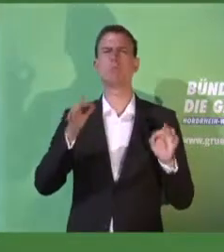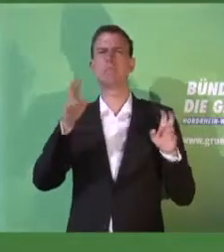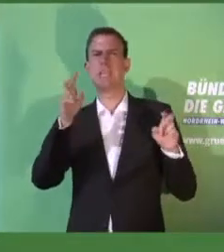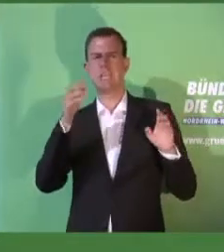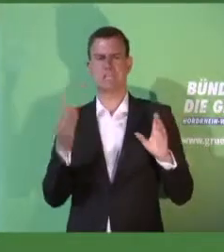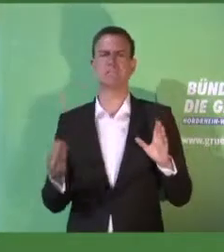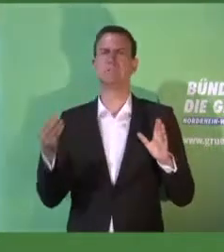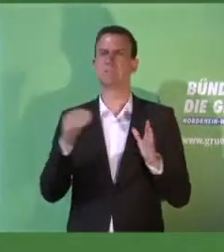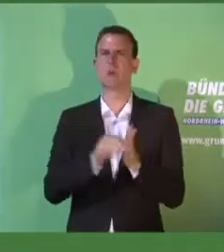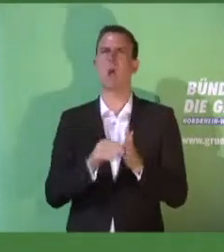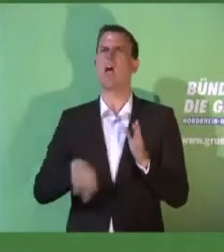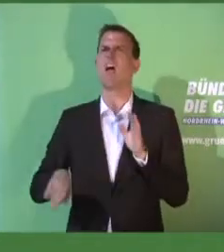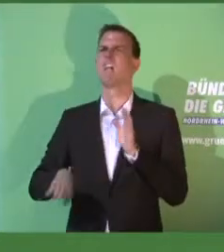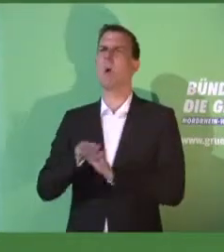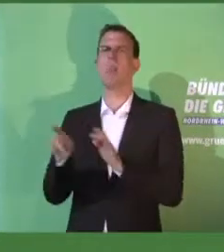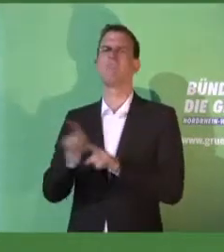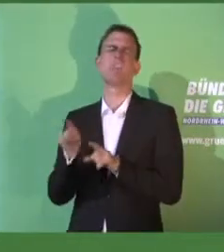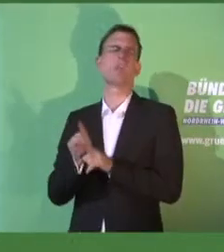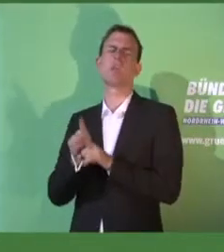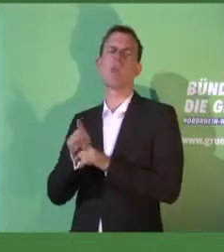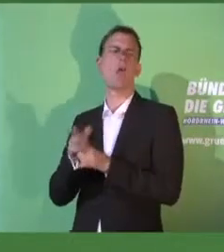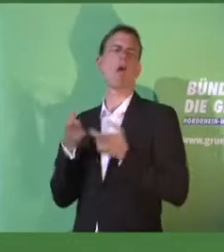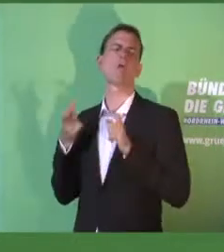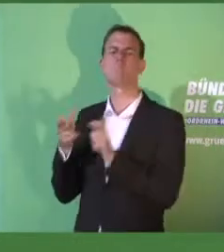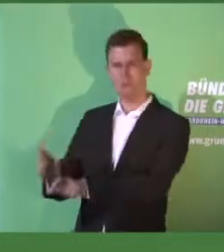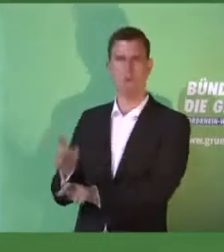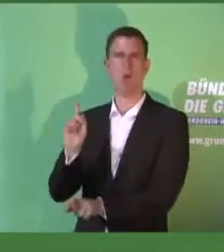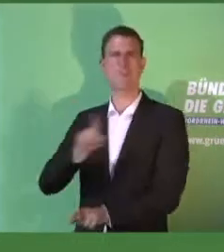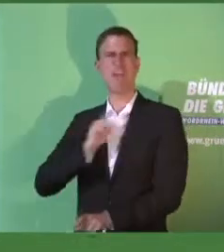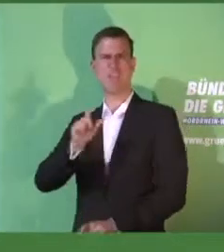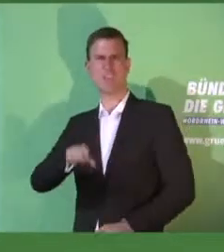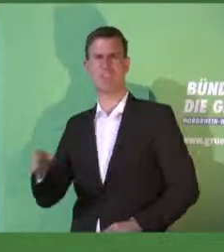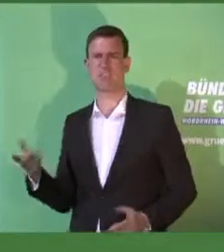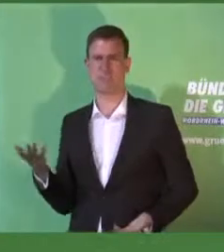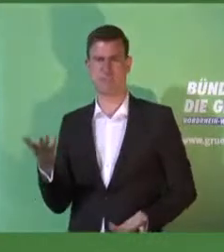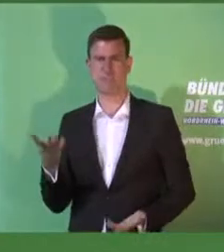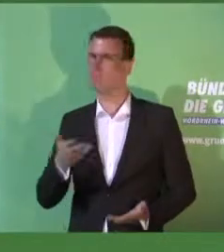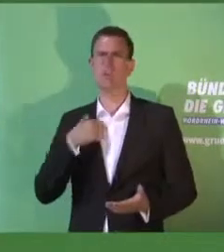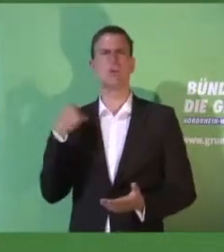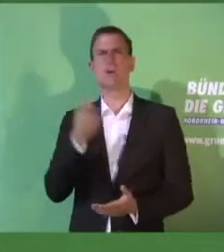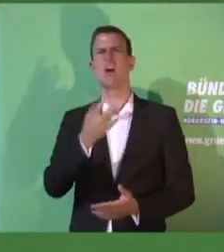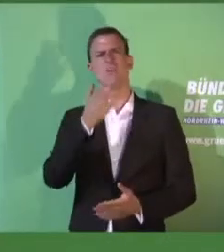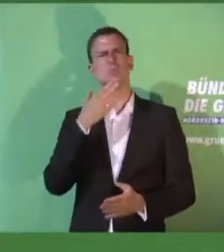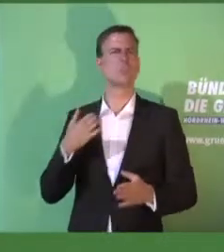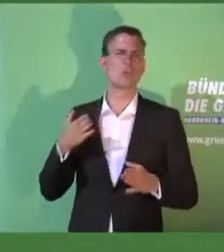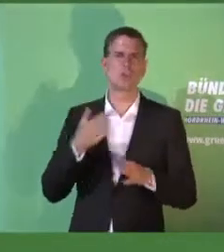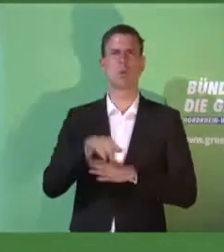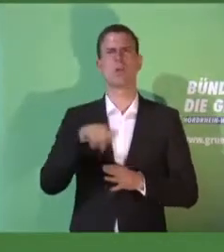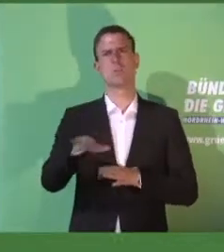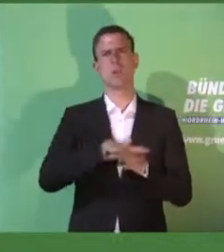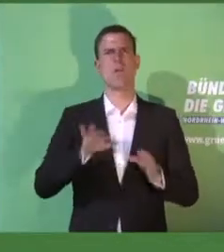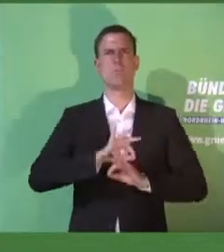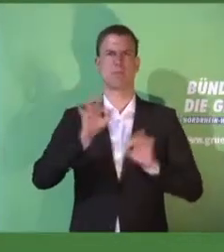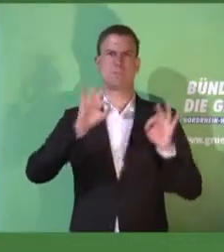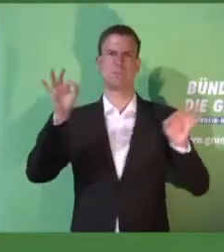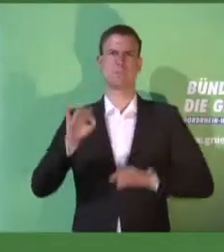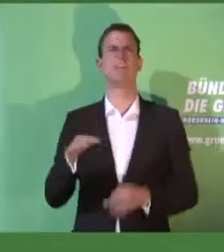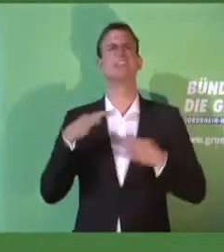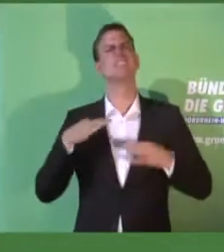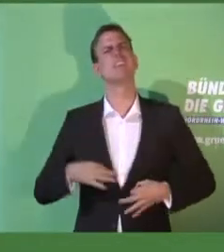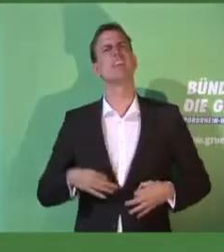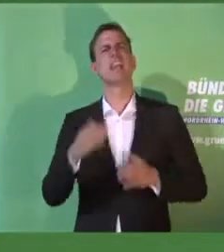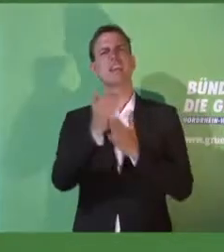denunziert, Knüppel zwischen die Beine zu werfen. Wir wollen eine dauerhafte Förderung in diesem Bereich, die das